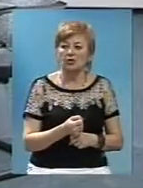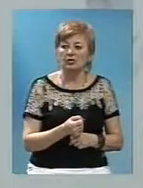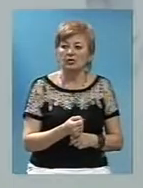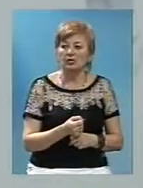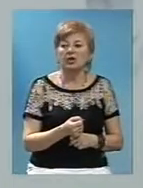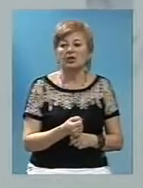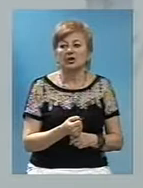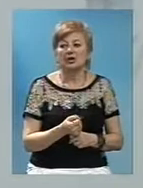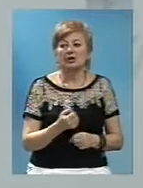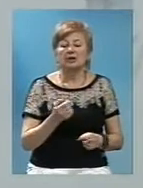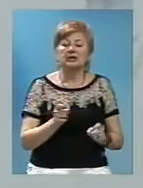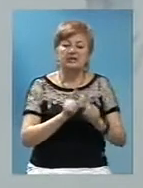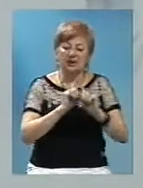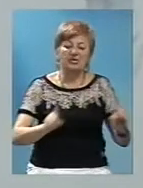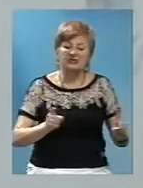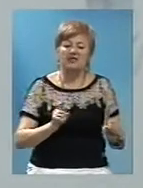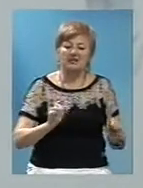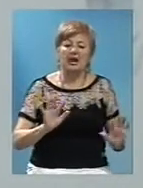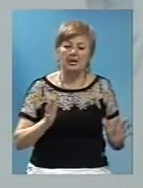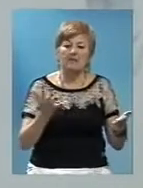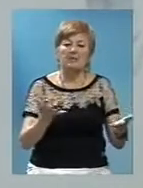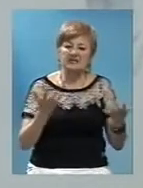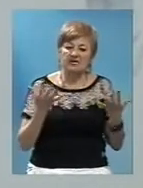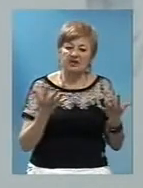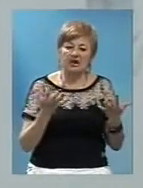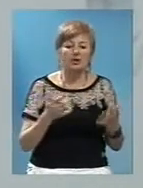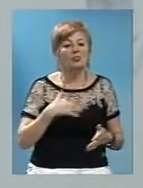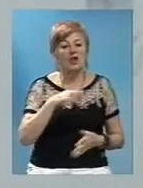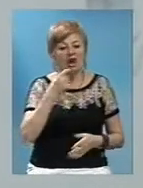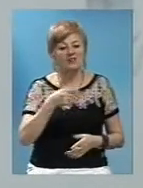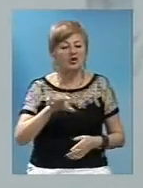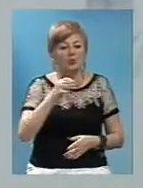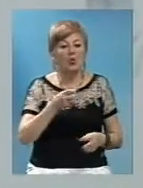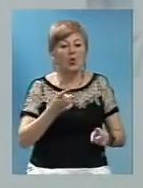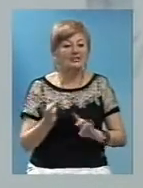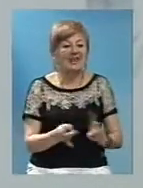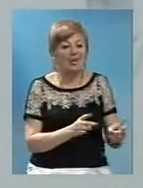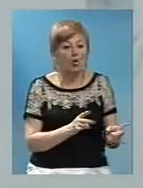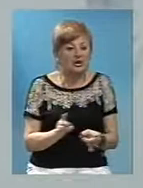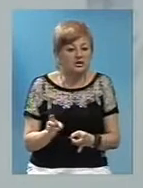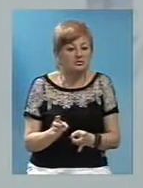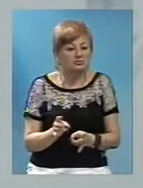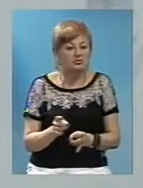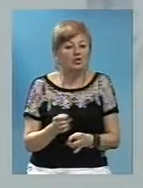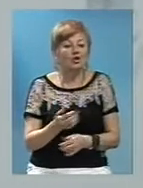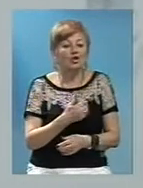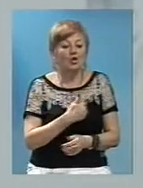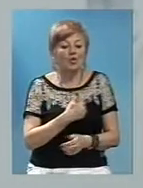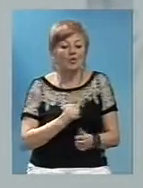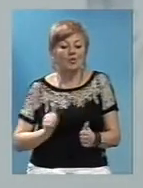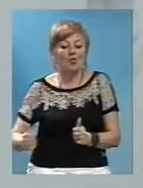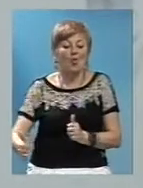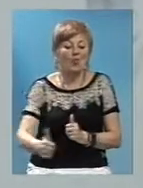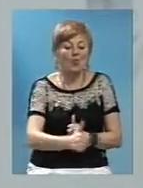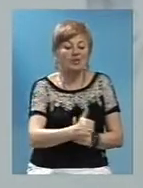є дуже специфічним явищем. Ми говоримо про тероризм і якось намагаємося його обмежити в часі, в